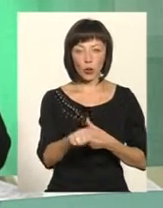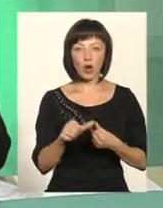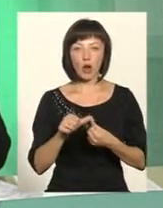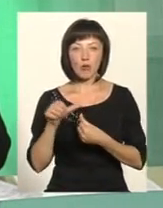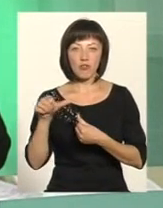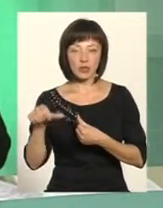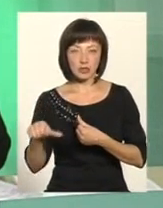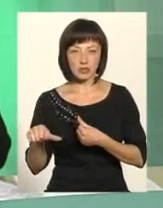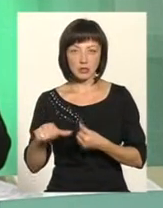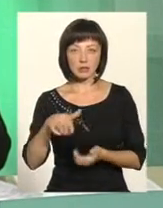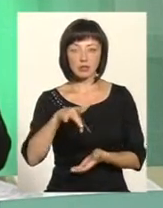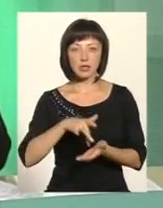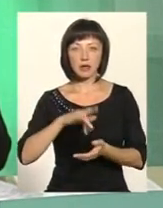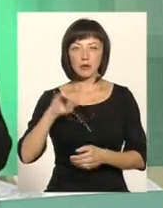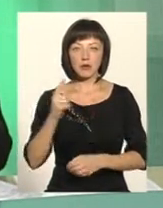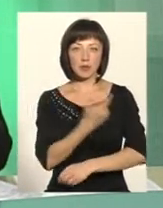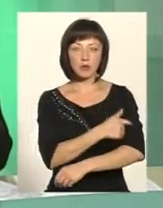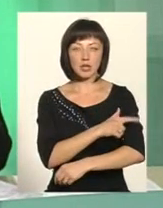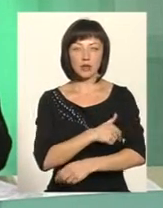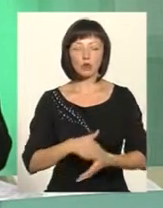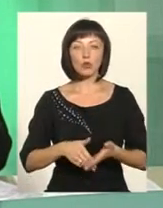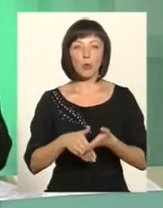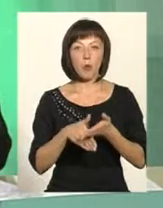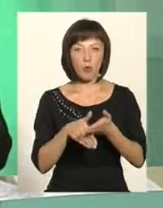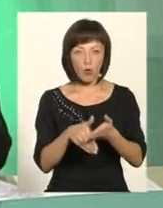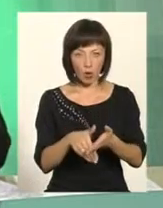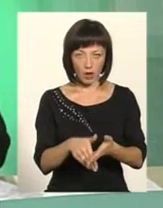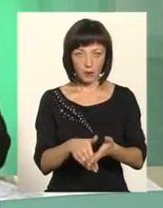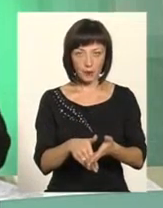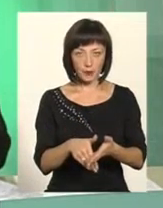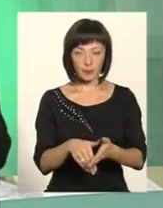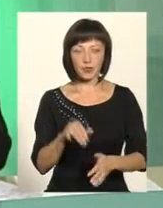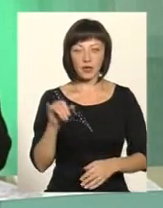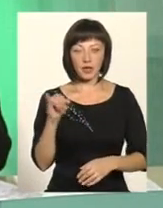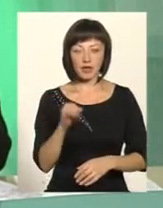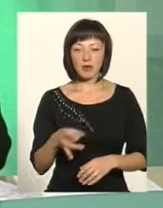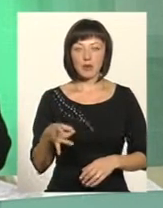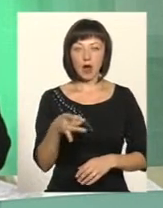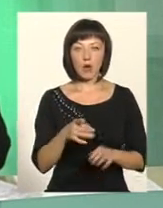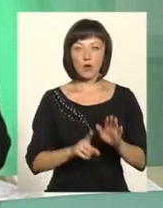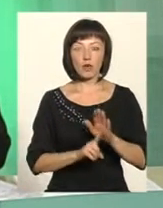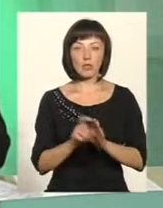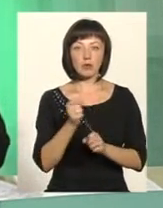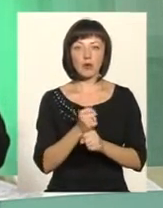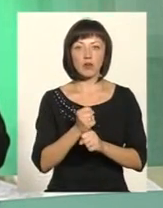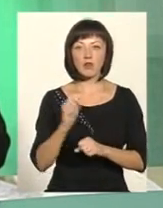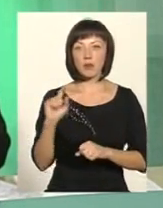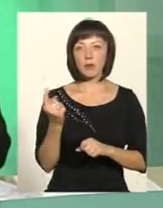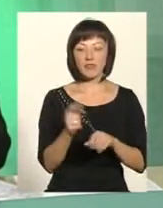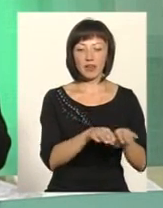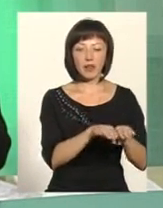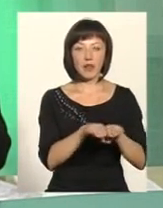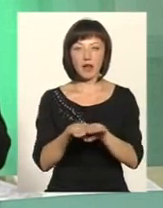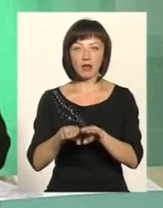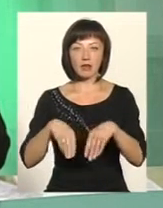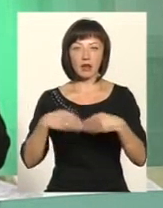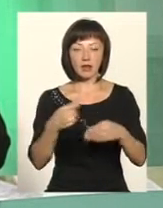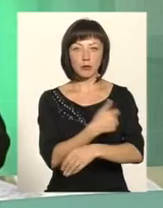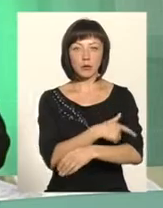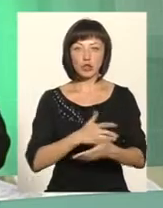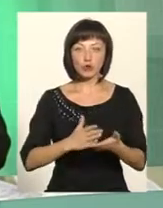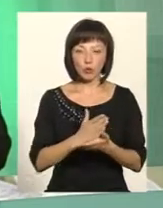відокремлюватися центри первинної медичної допомоги. І в районі запрацювала первинна ланка надання медичних послуг і